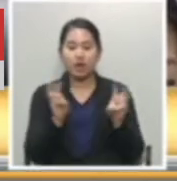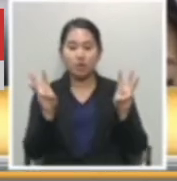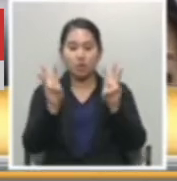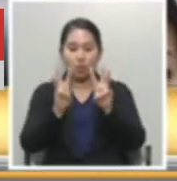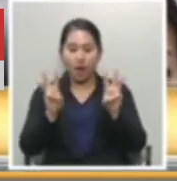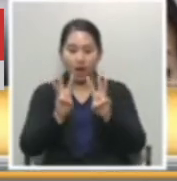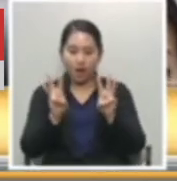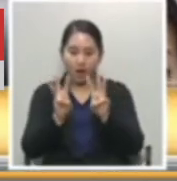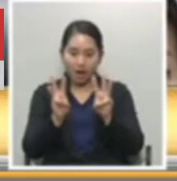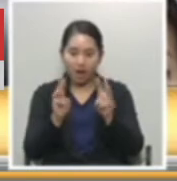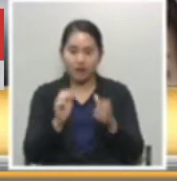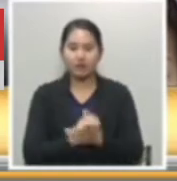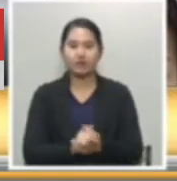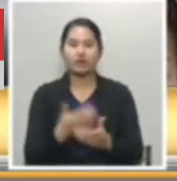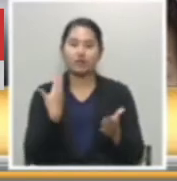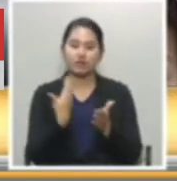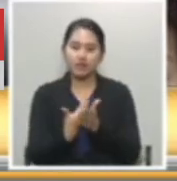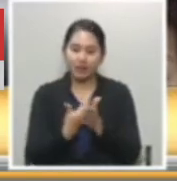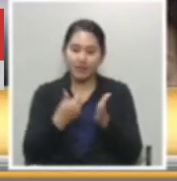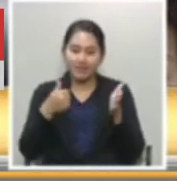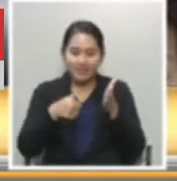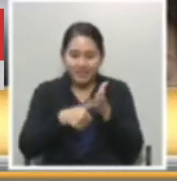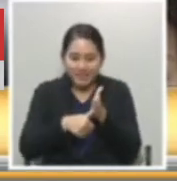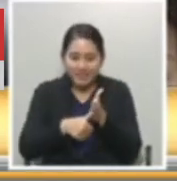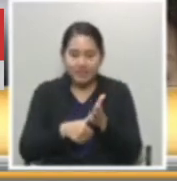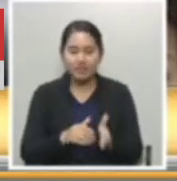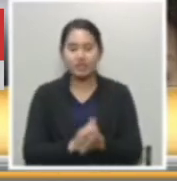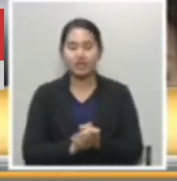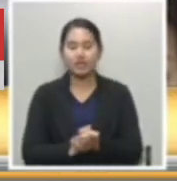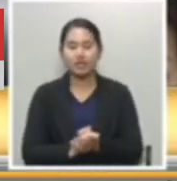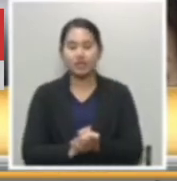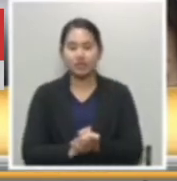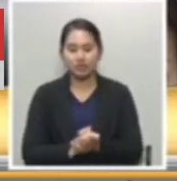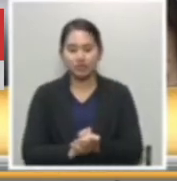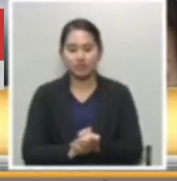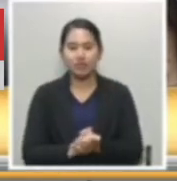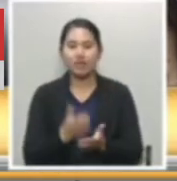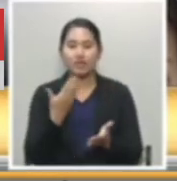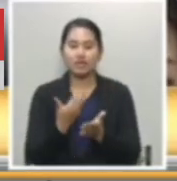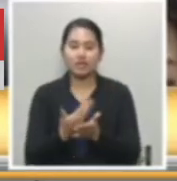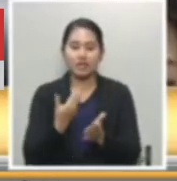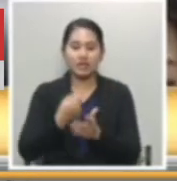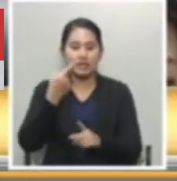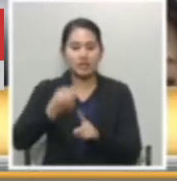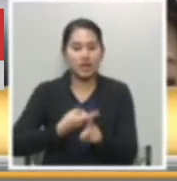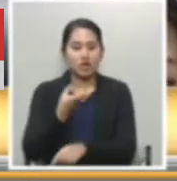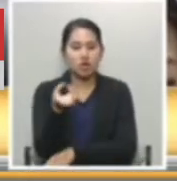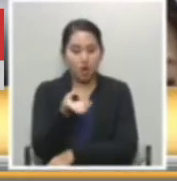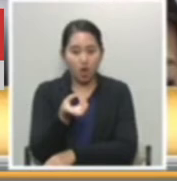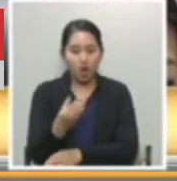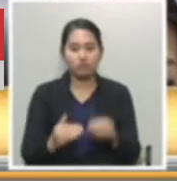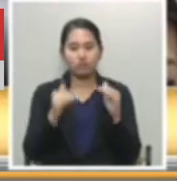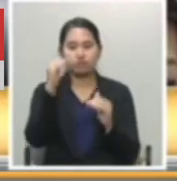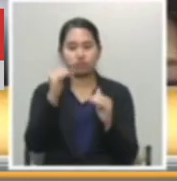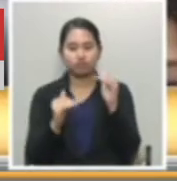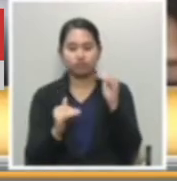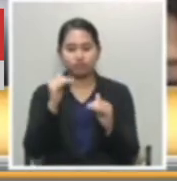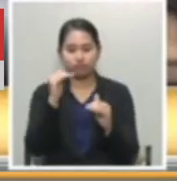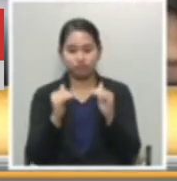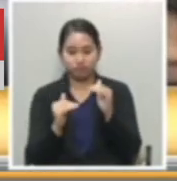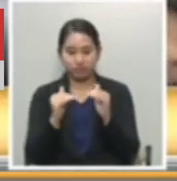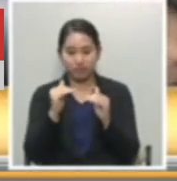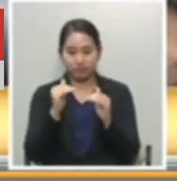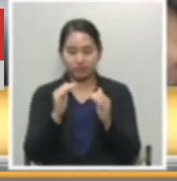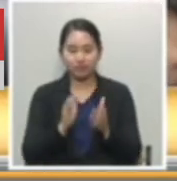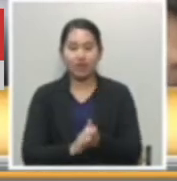ที่ลดลงหนี้ครัวเรือนสูงติดอันดับโลกแต่รายได้ต่ำความเหลื่อมล้ำสูงที่สุดในโลก